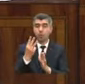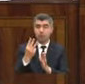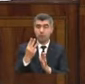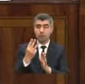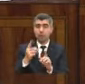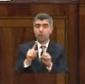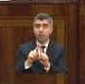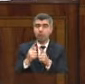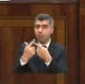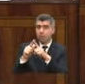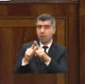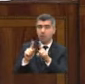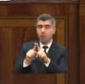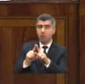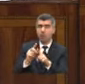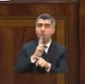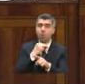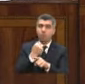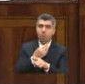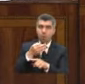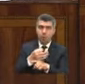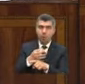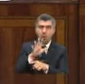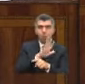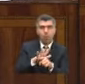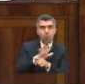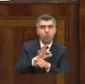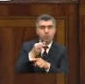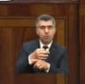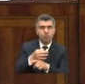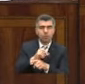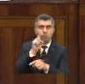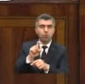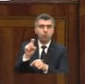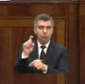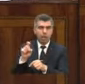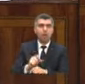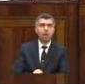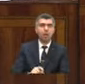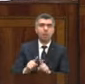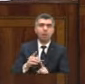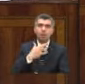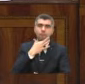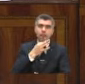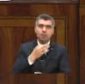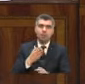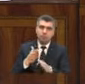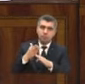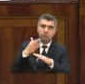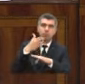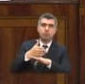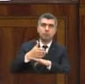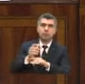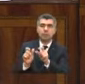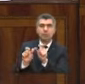التي يجب أن توفرها الدولة والمؤسسات العمومية والجماعات الترابية لتيسير الولوج واحد المجموعة من الحقوق